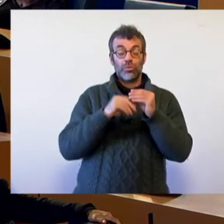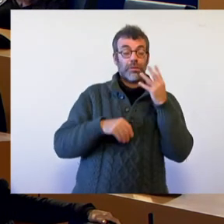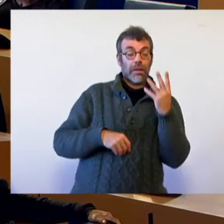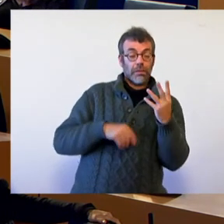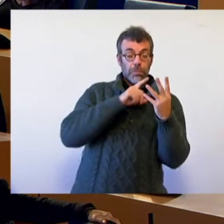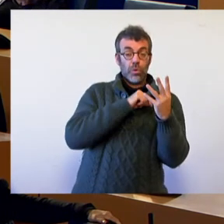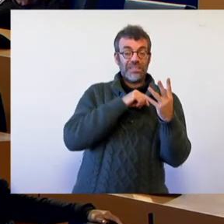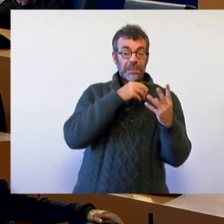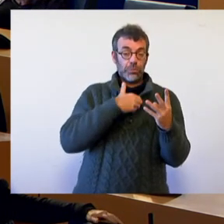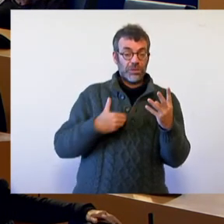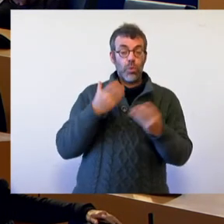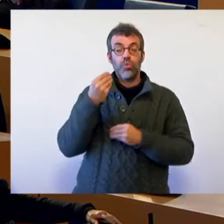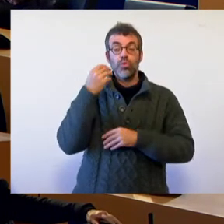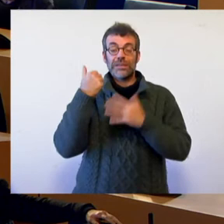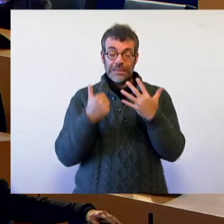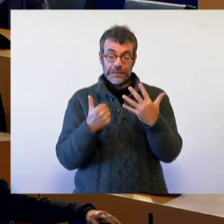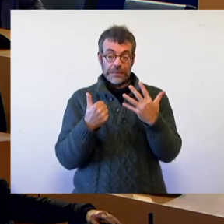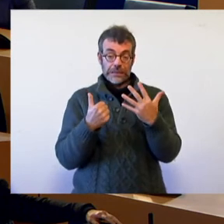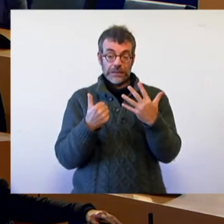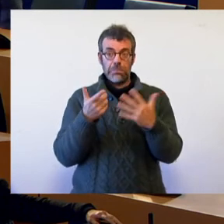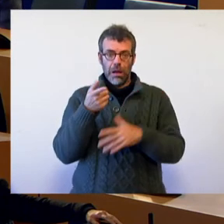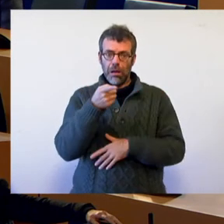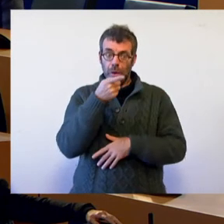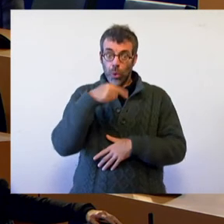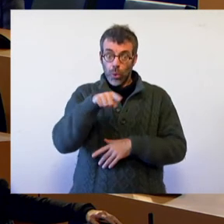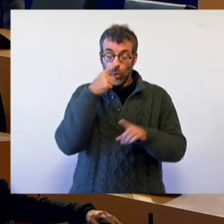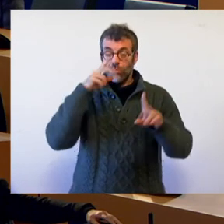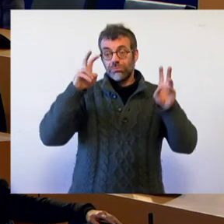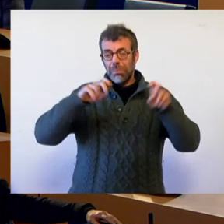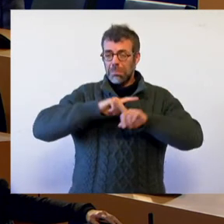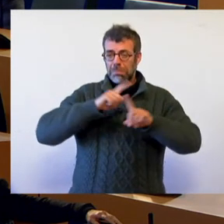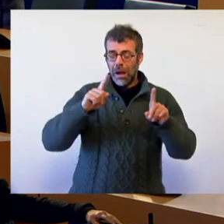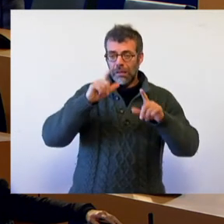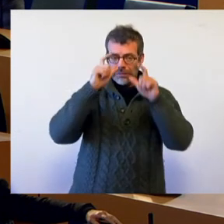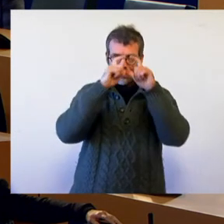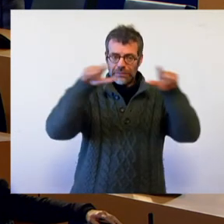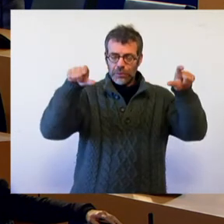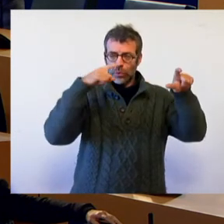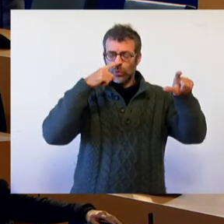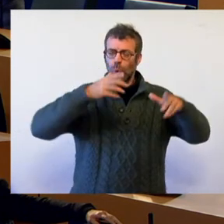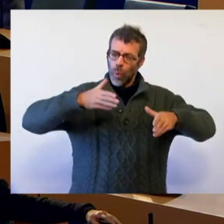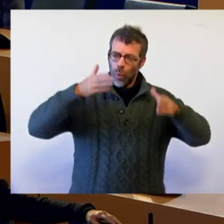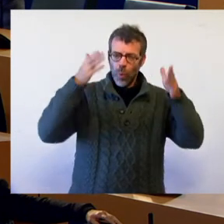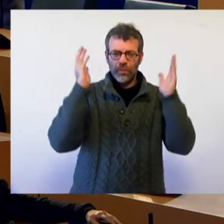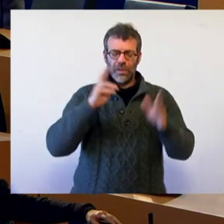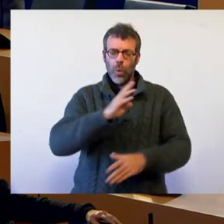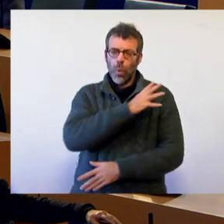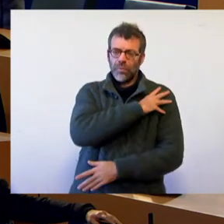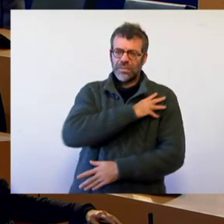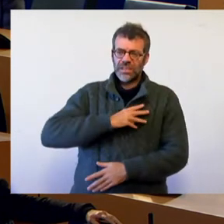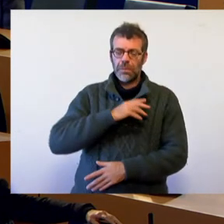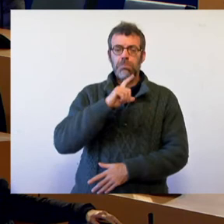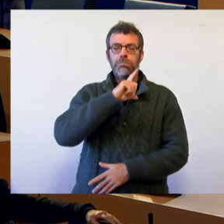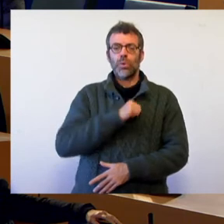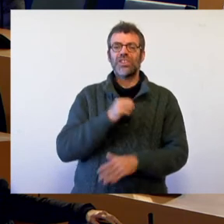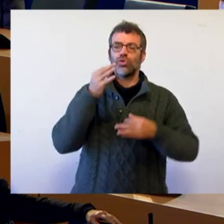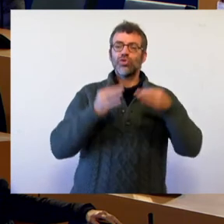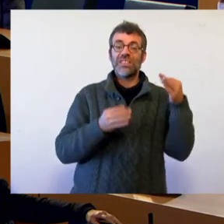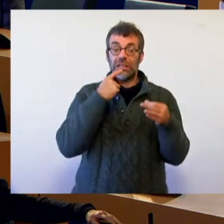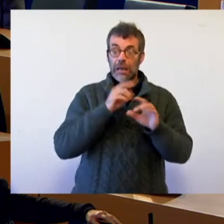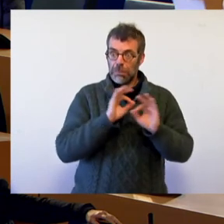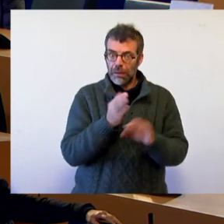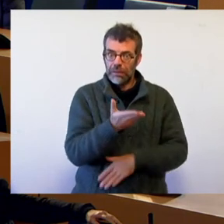municipaux dépourvus du statut d'officier de police judiciaire, ils ne peuvent rien faire. Nous avons donc besoin